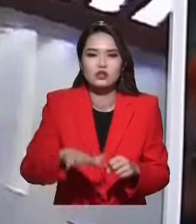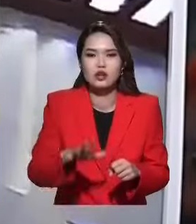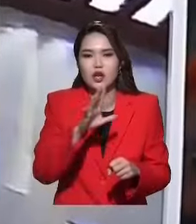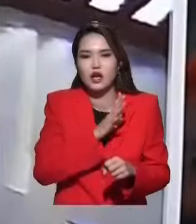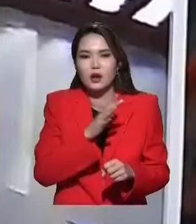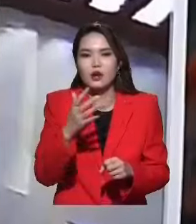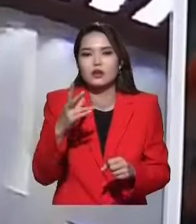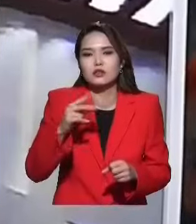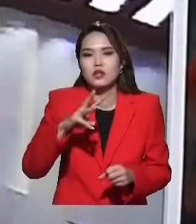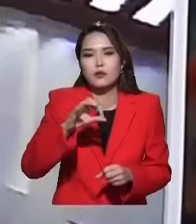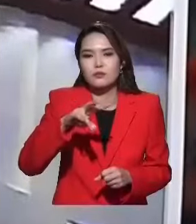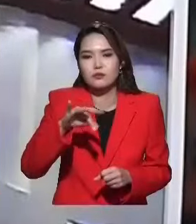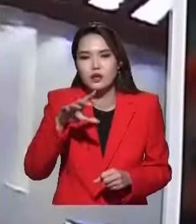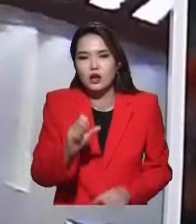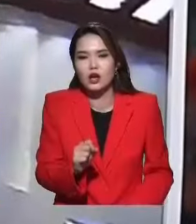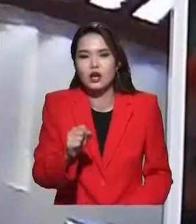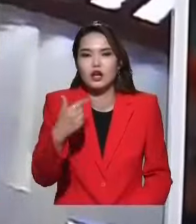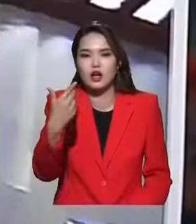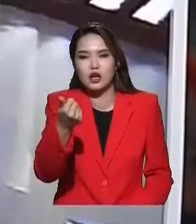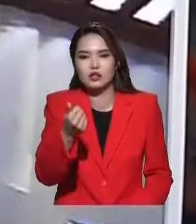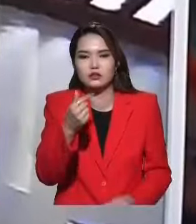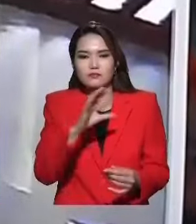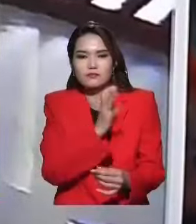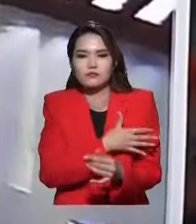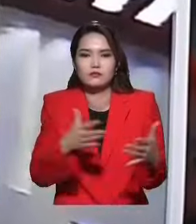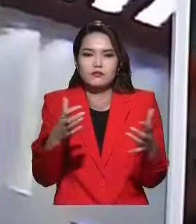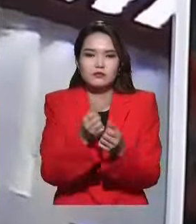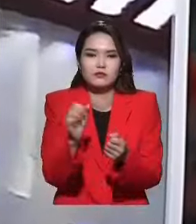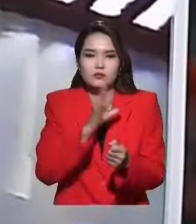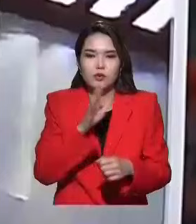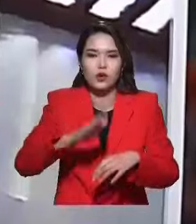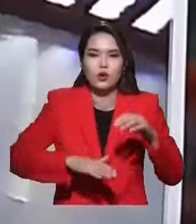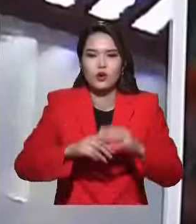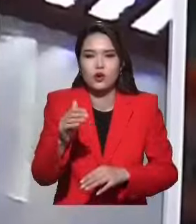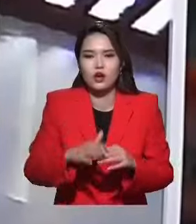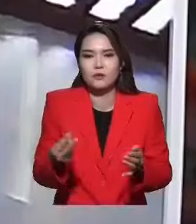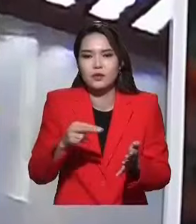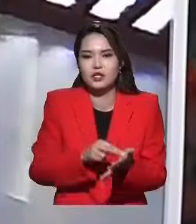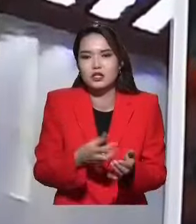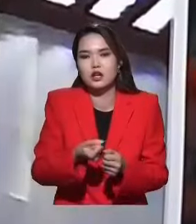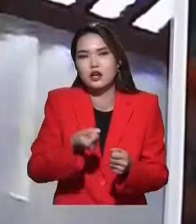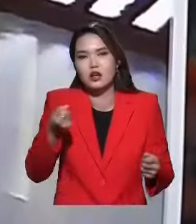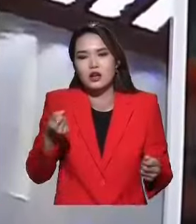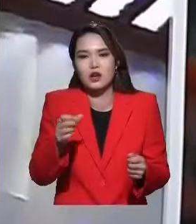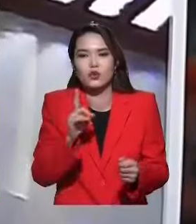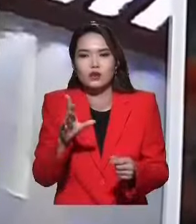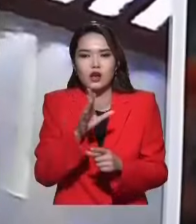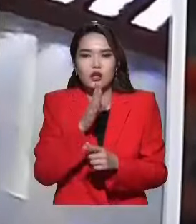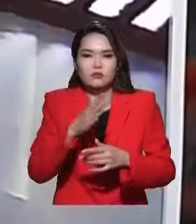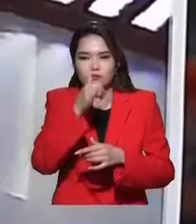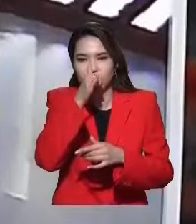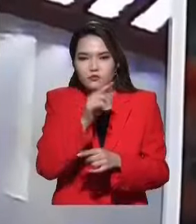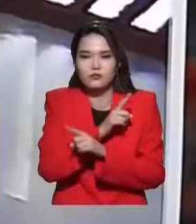Обеими руками силой стал втягивать концы в разные стороны, перекрыв таким способом доступ кислорода в легкие. В